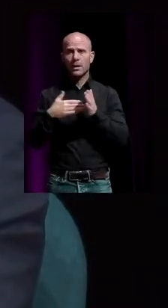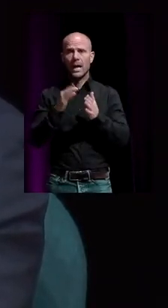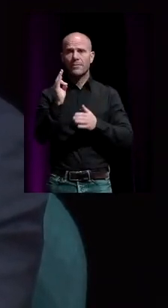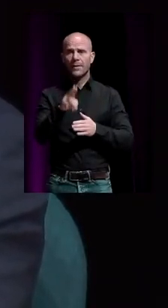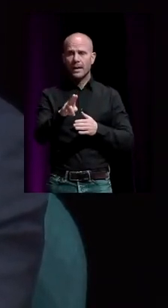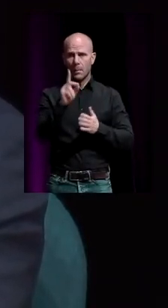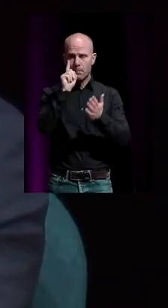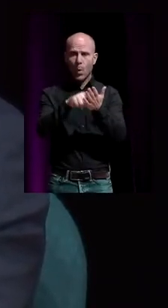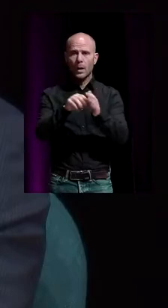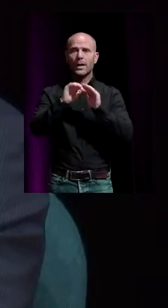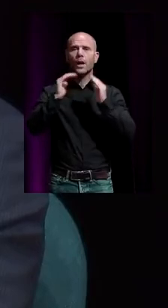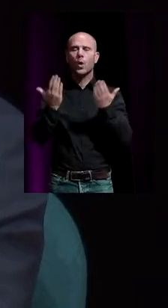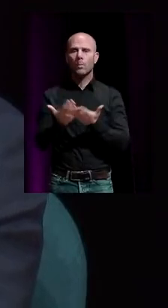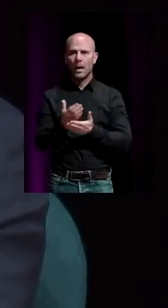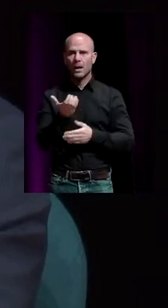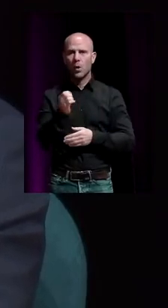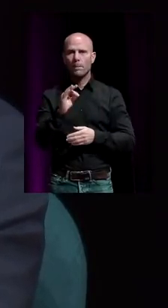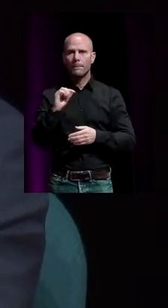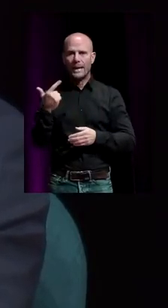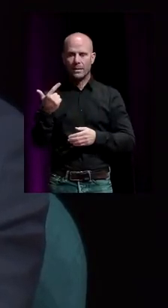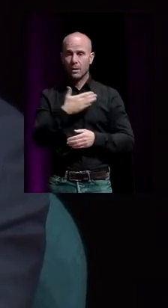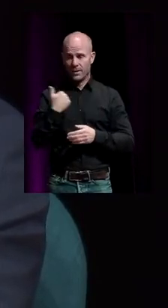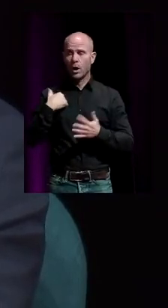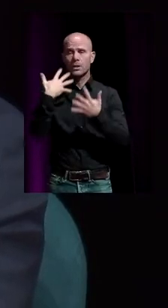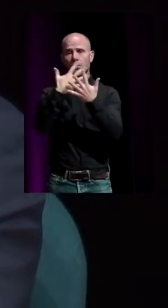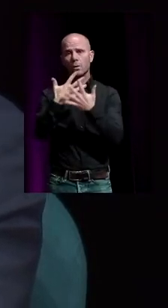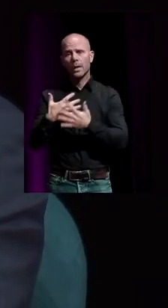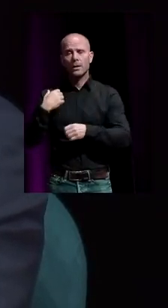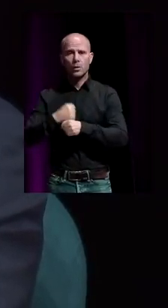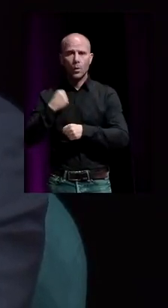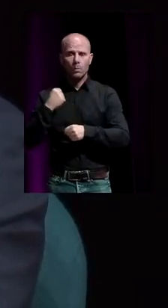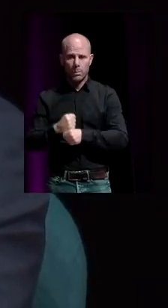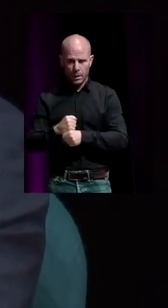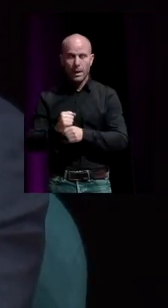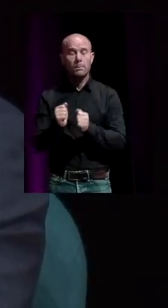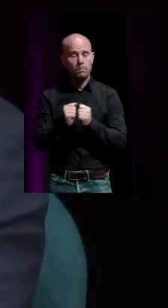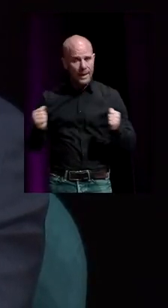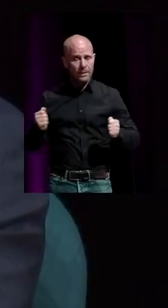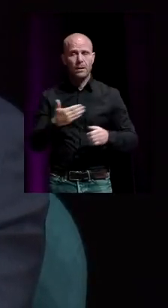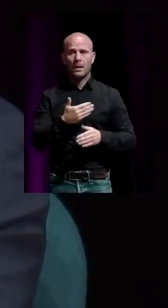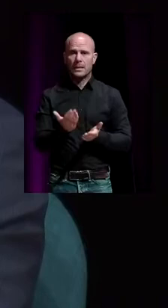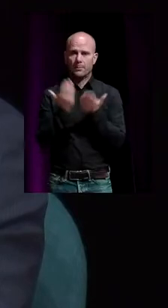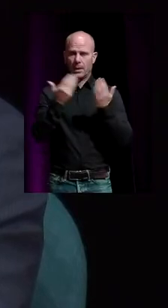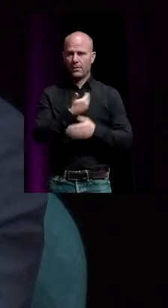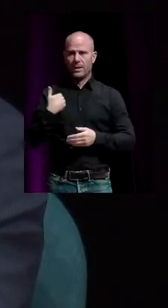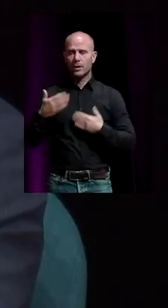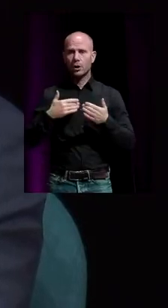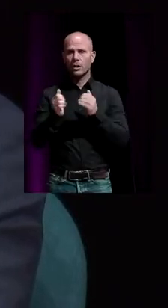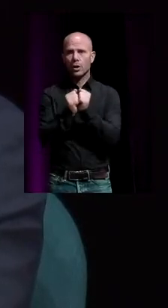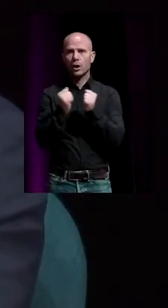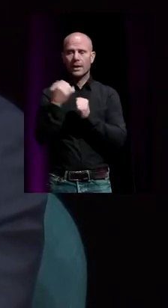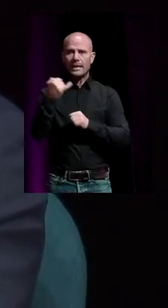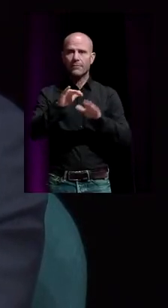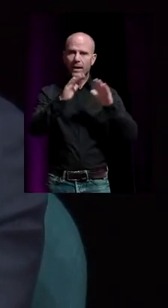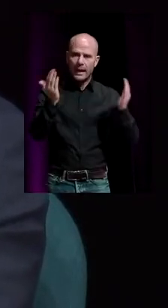Global Compact. Vi försöker ha ett strukturerat arbete, men vi gör också saker ute i världen.